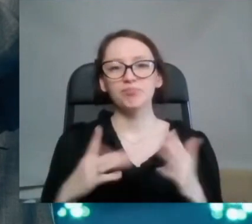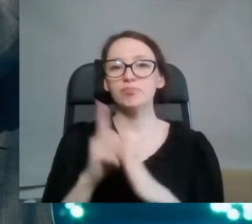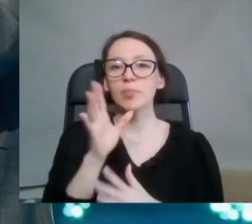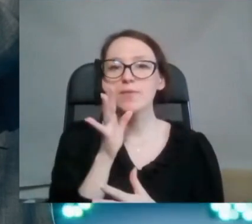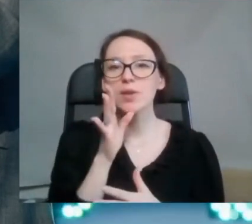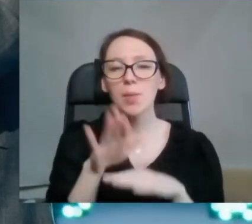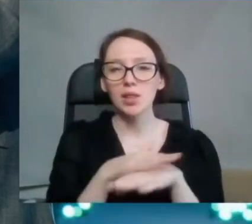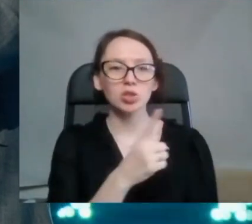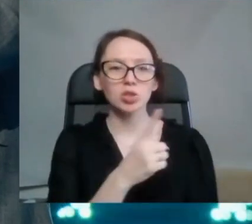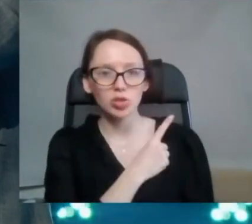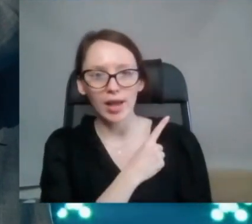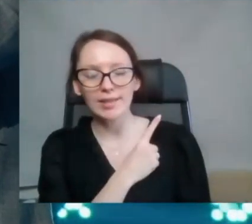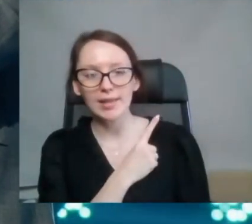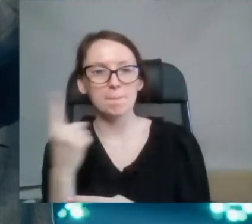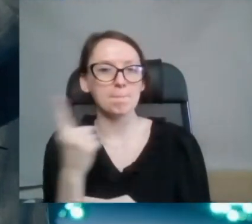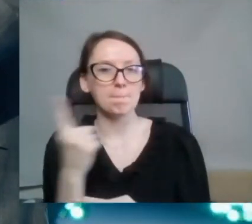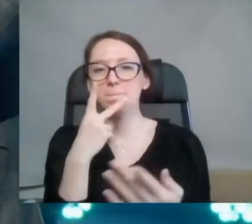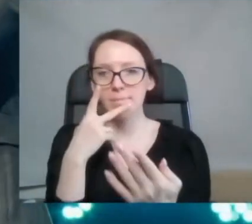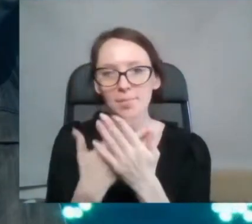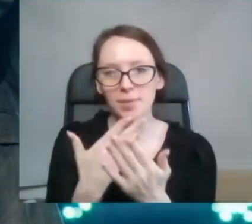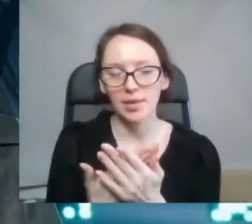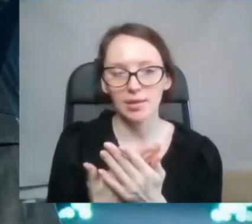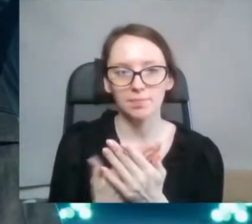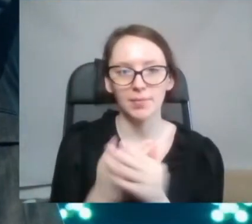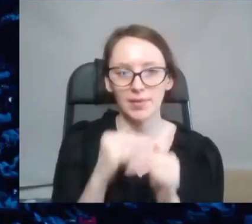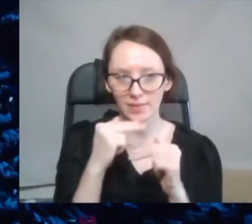долгожданной премьеры. Смотрим. Внимание на экран.